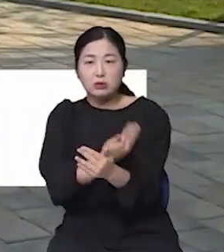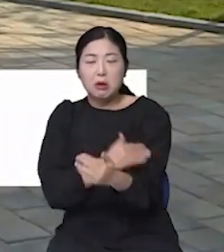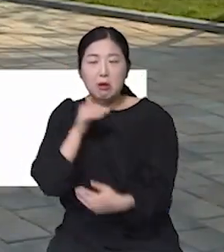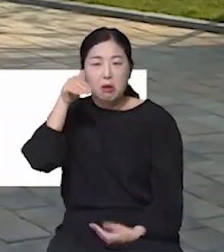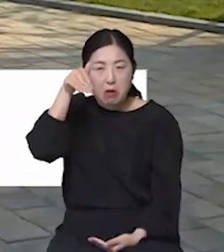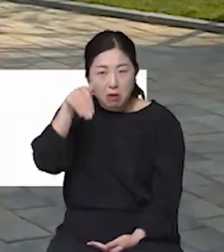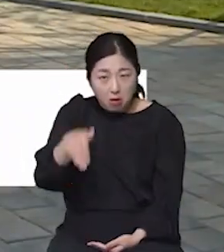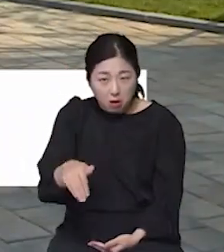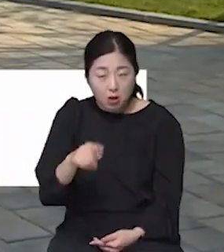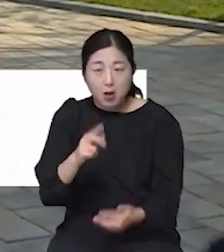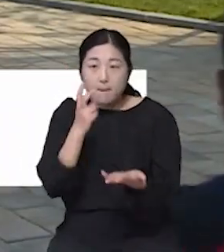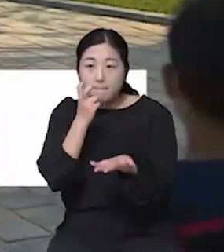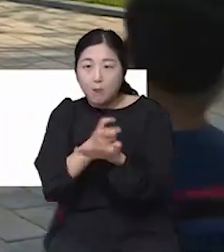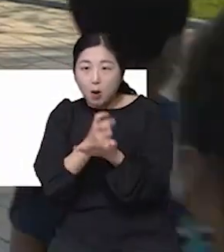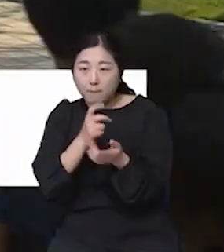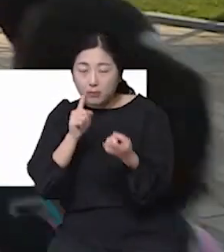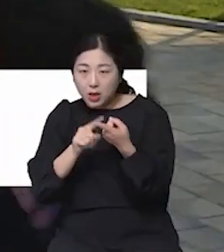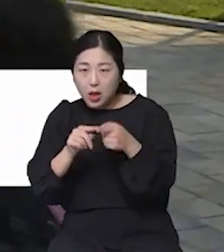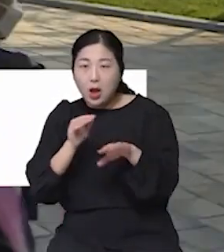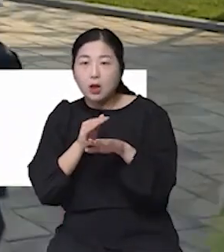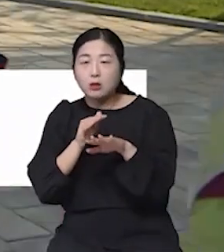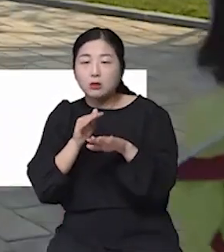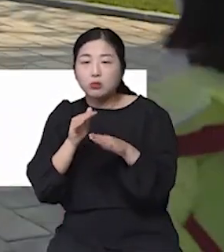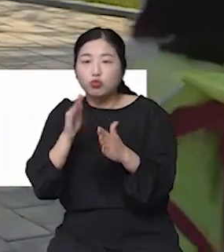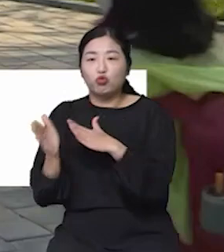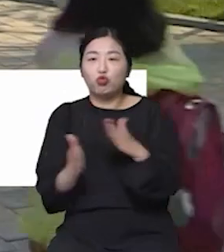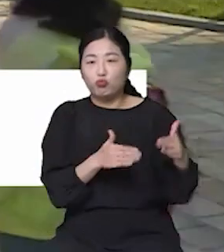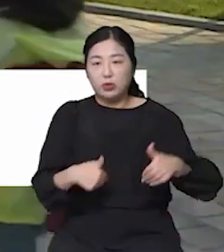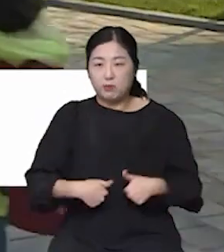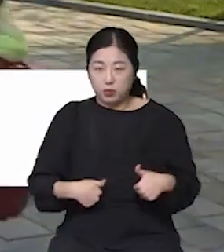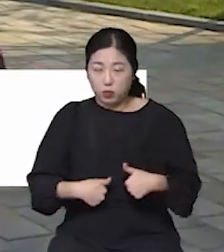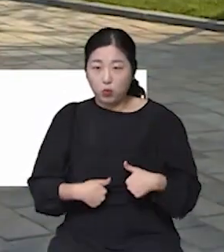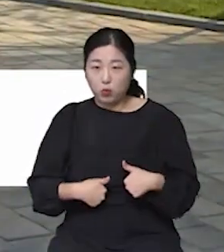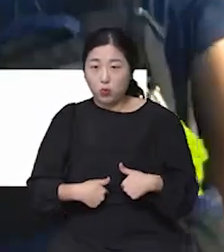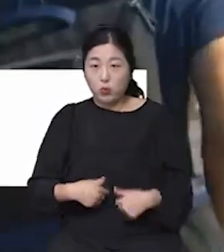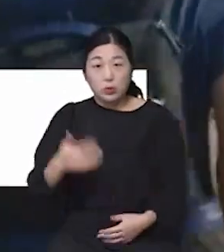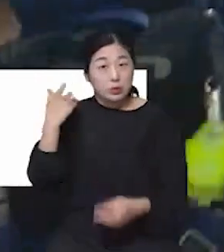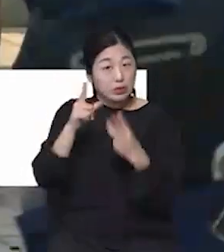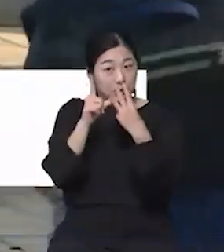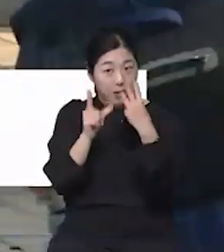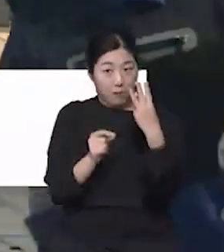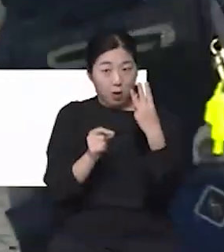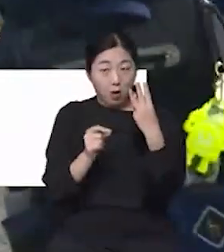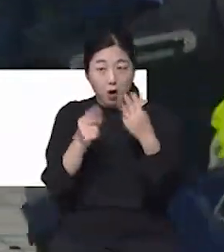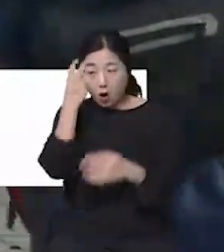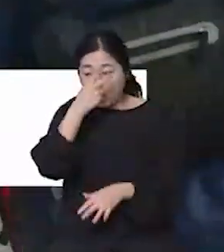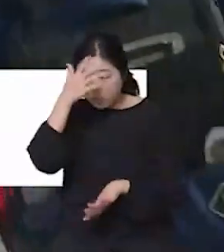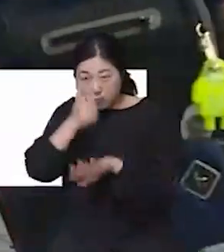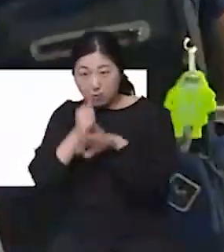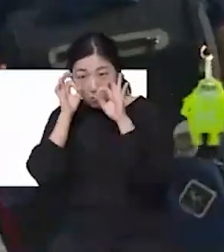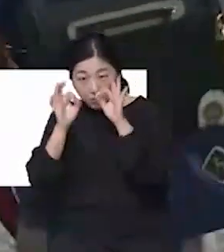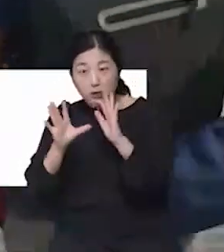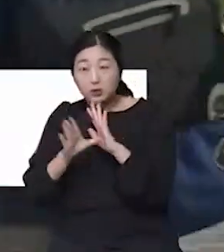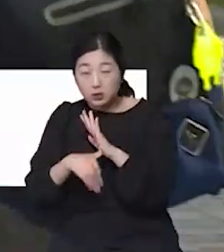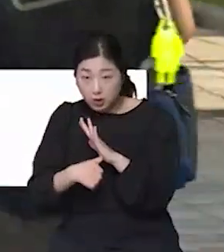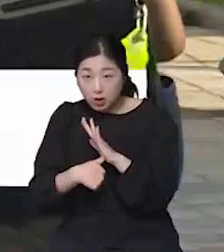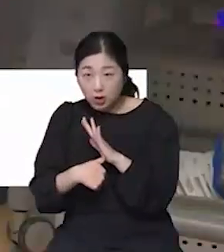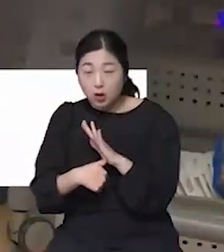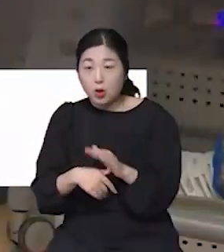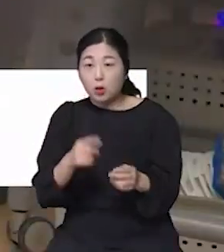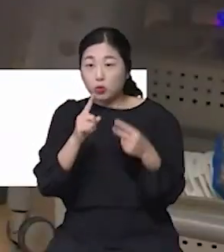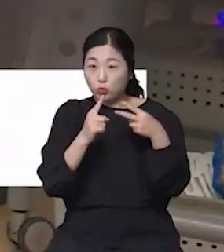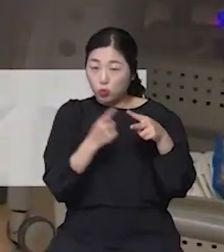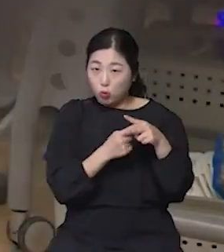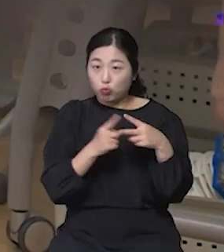있다며 제도적 방안을 마련해야 한다고 밝혔습니다. 실제 지난 3월 기초학습 진단검사 결과 초등학교와